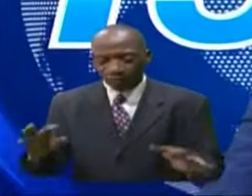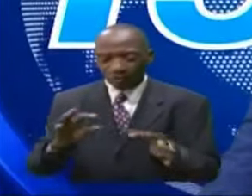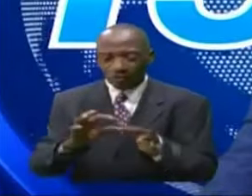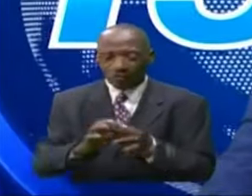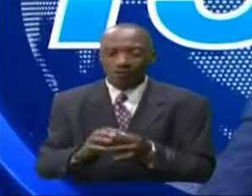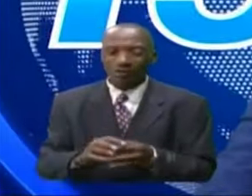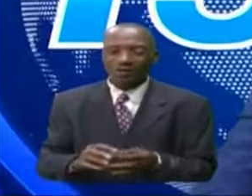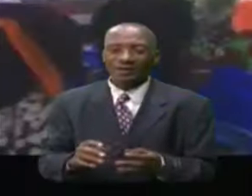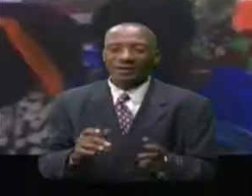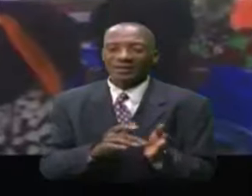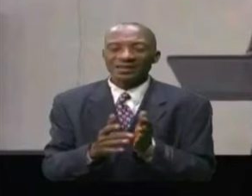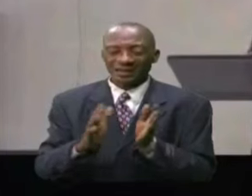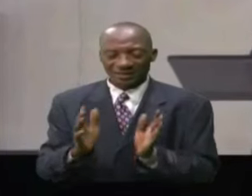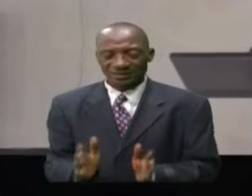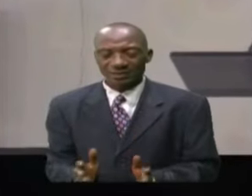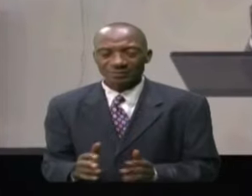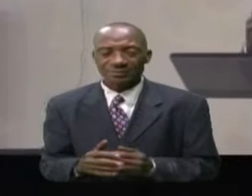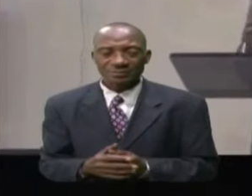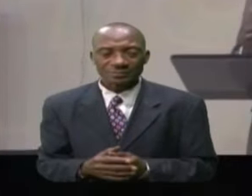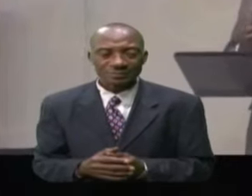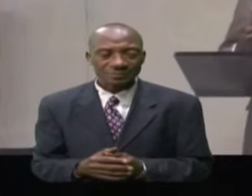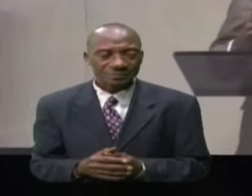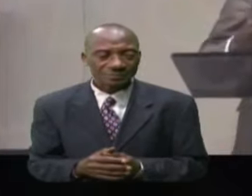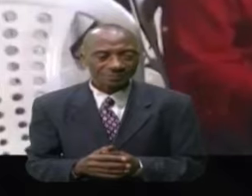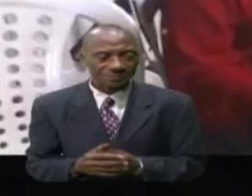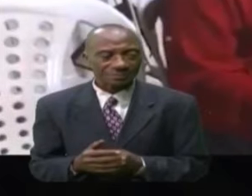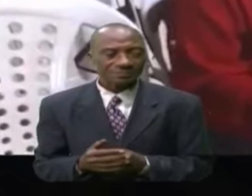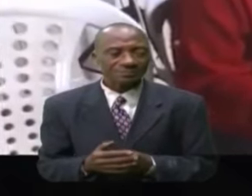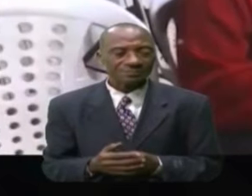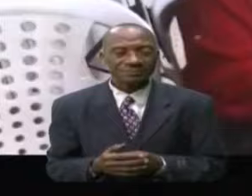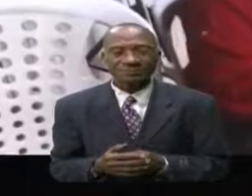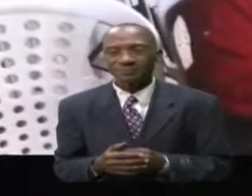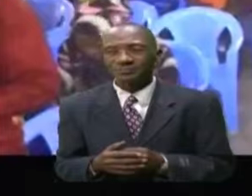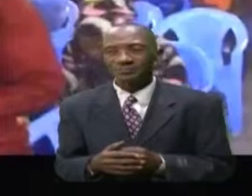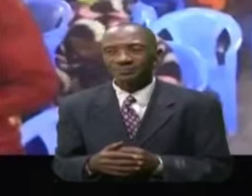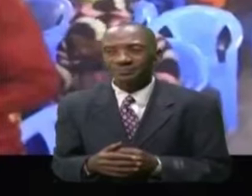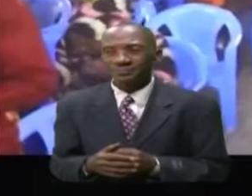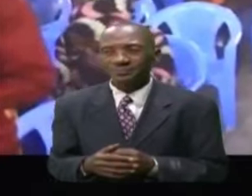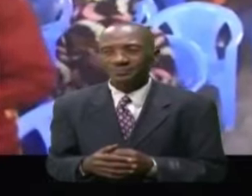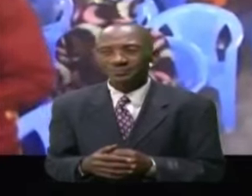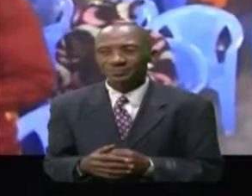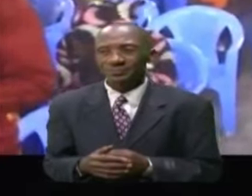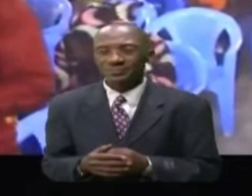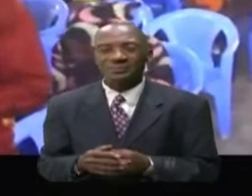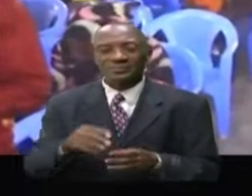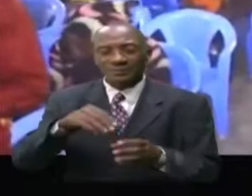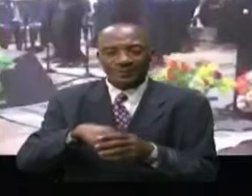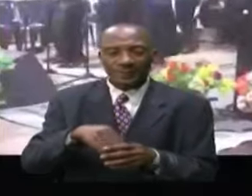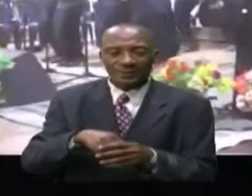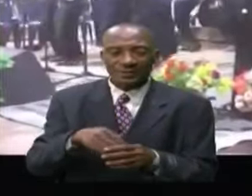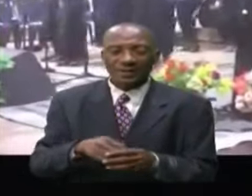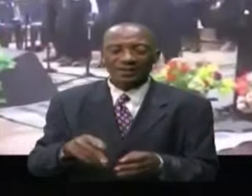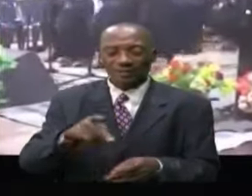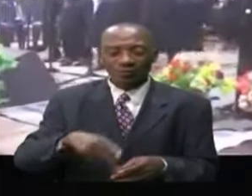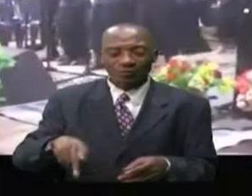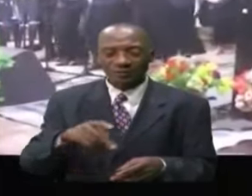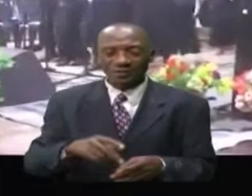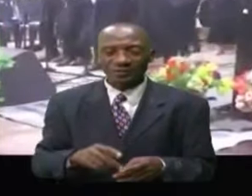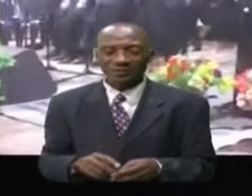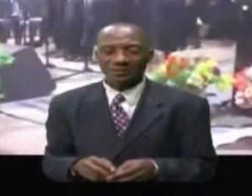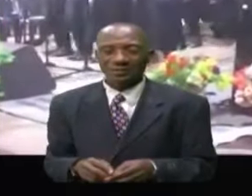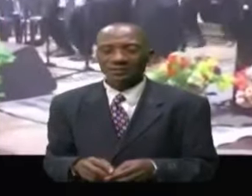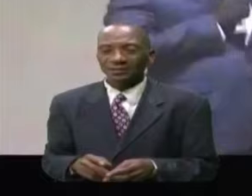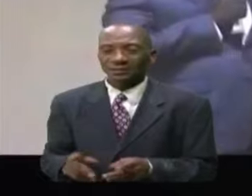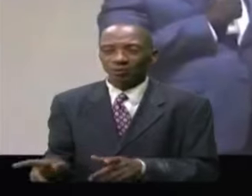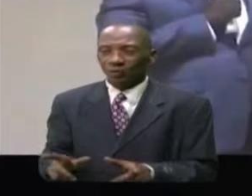dit long. Cette conférence chrétienne et sociale organisée à l'église 30e CPECO de la